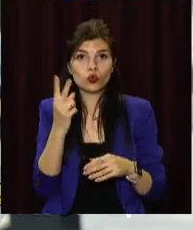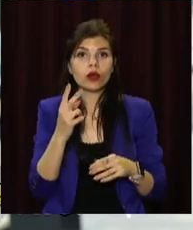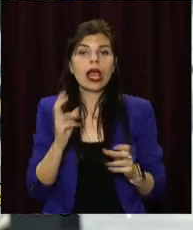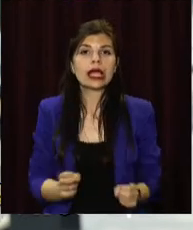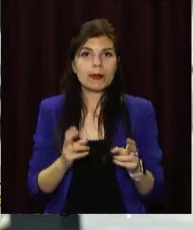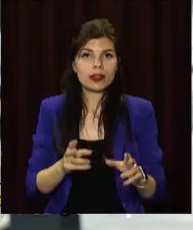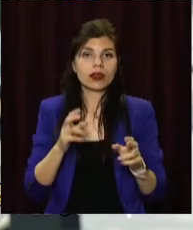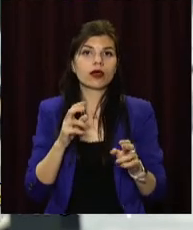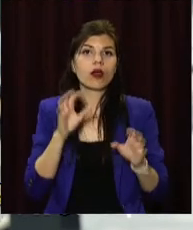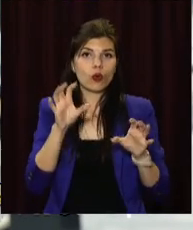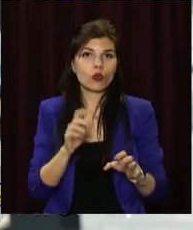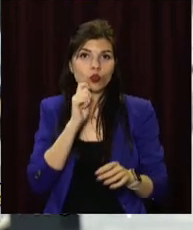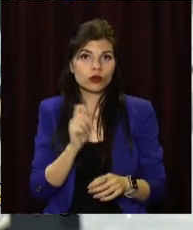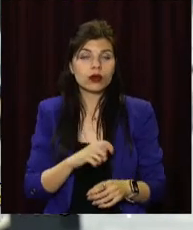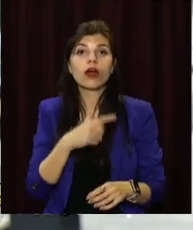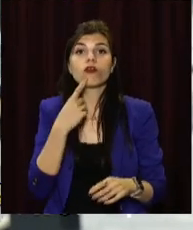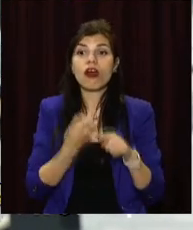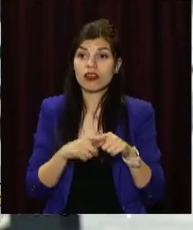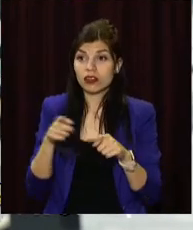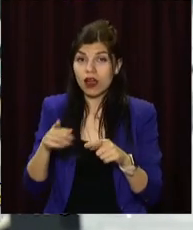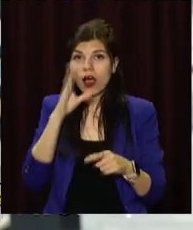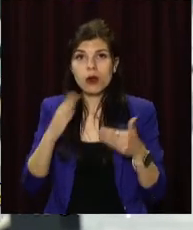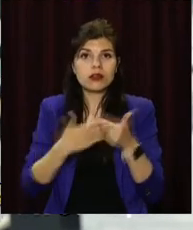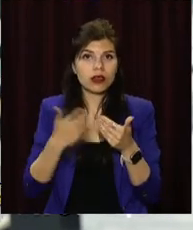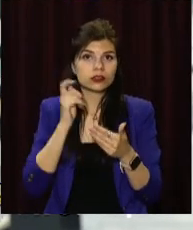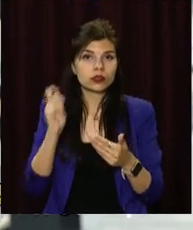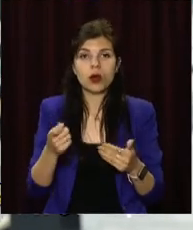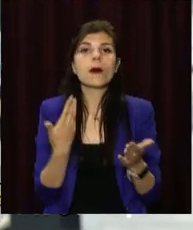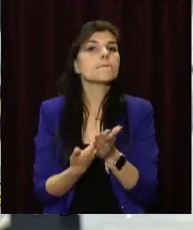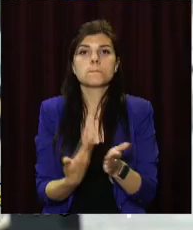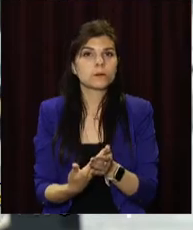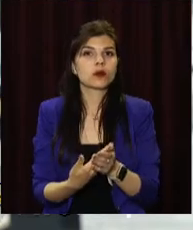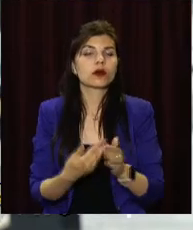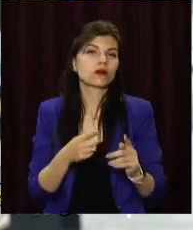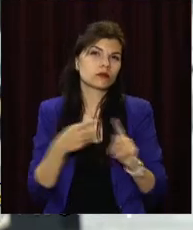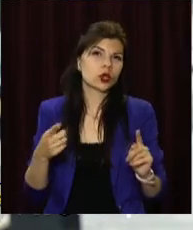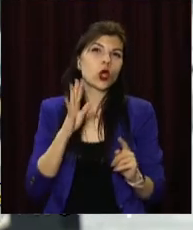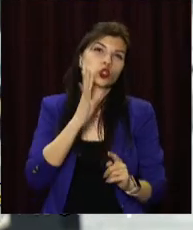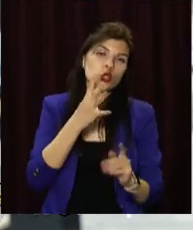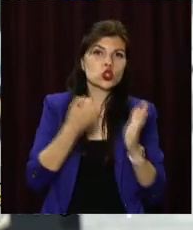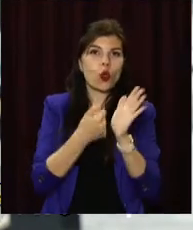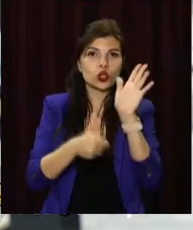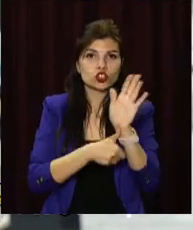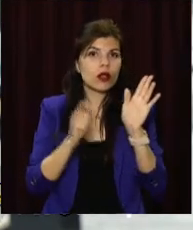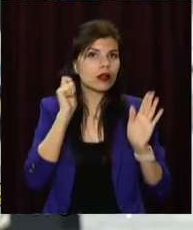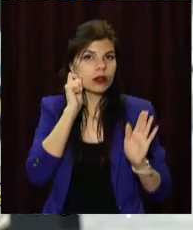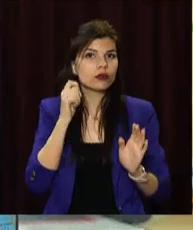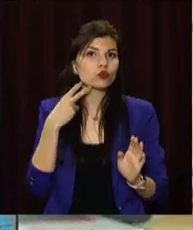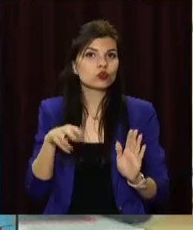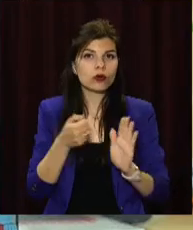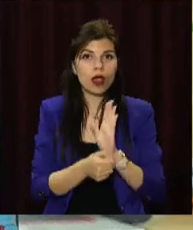2 Кримінального кодексу України. За вказаний злочин передбачено покарання у вигляді позбавлення волі сроком від 4 до 6